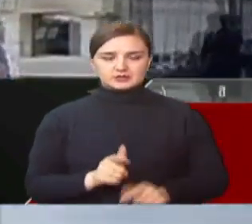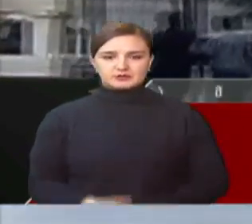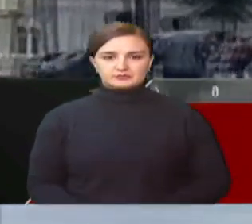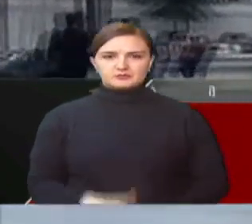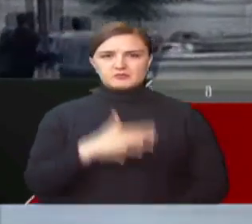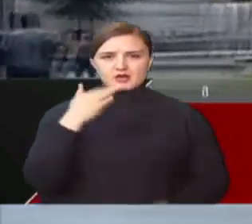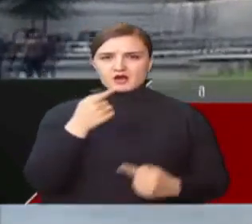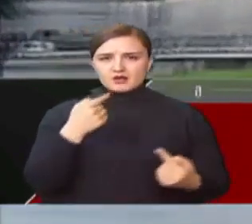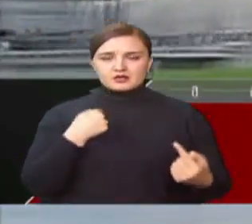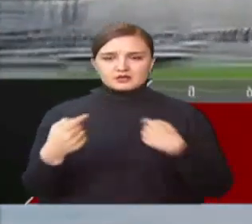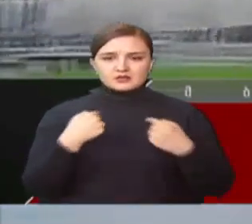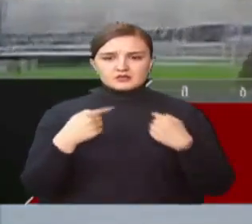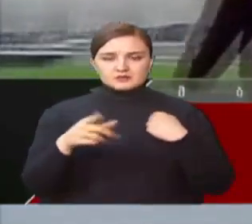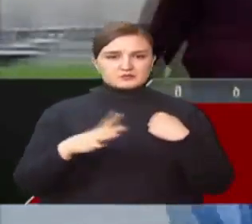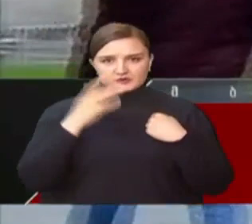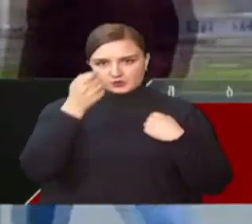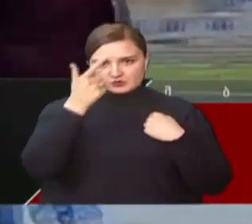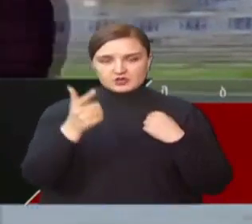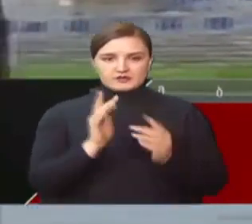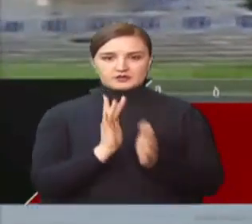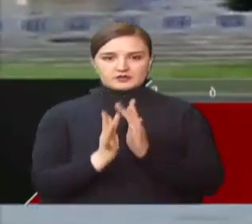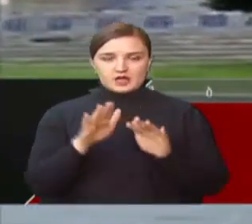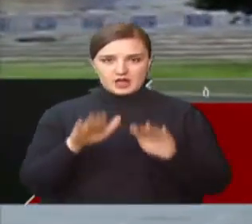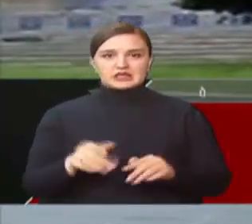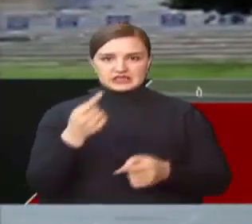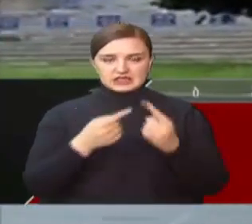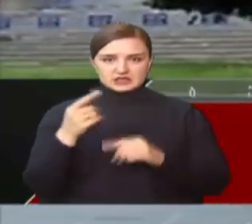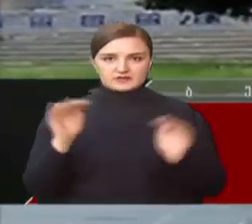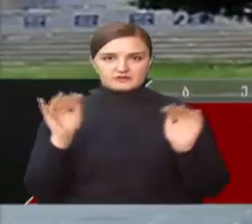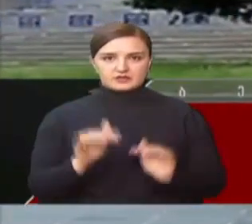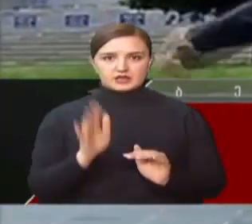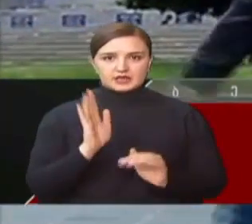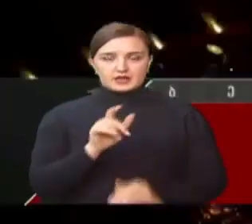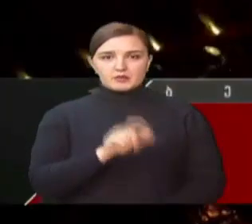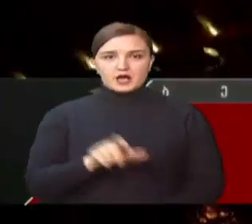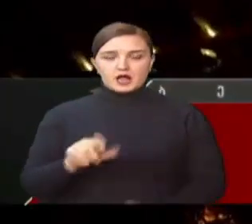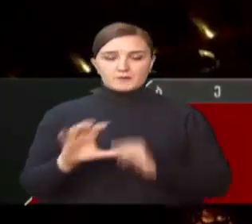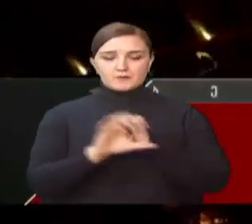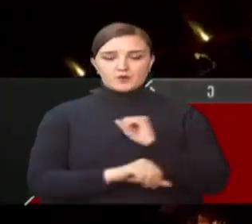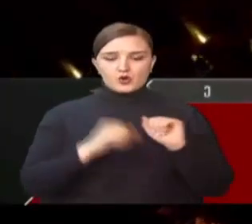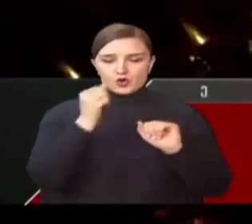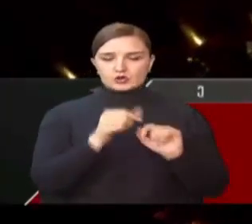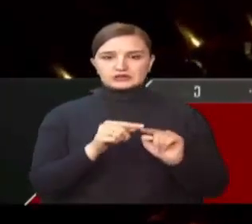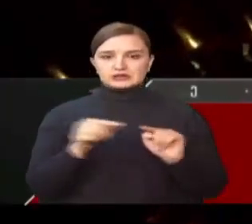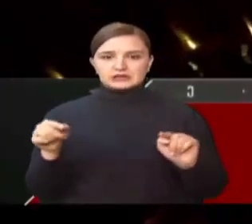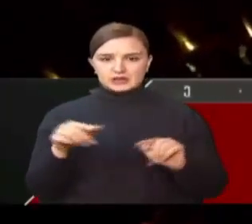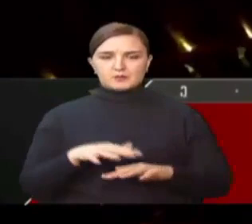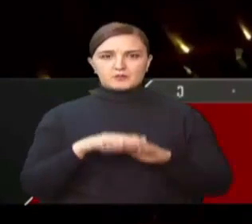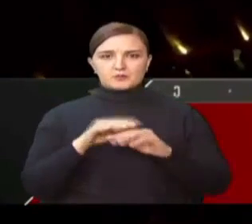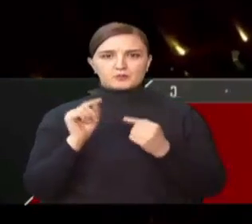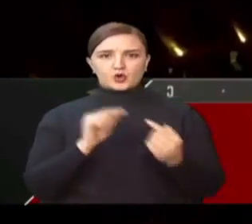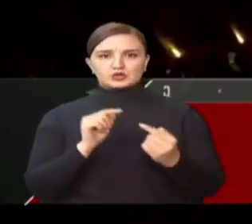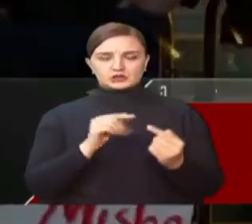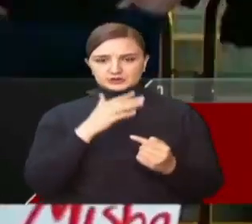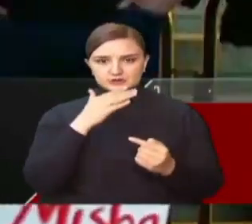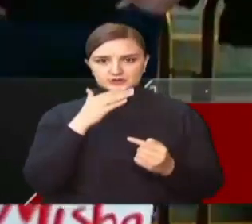Მრავალჭირნახული რუსთაველის გამზირი ხვალ ისევ მოვლენათა ეპიცენტრი გახდება. ქალაქის მთავარ გამზირზე ხალხს ბოლო წლების პროტესტების უცვლელი მასპინძლები